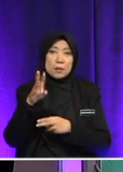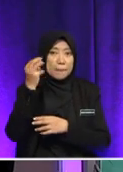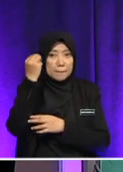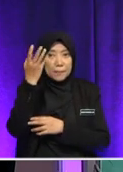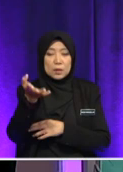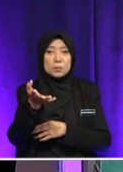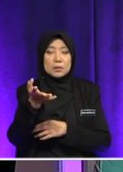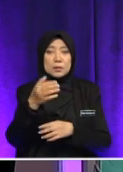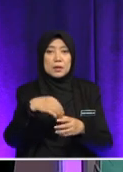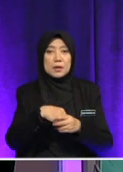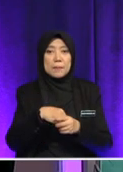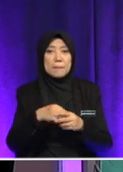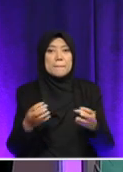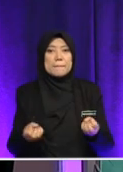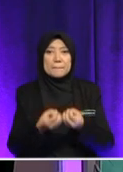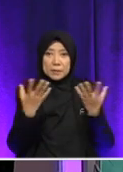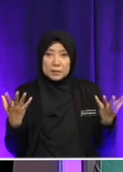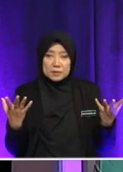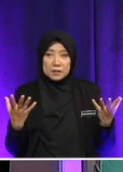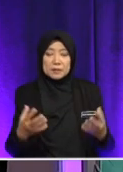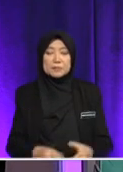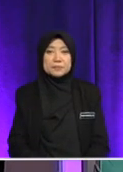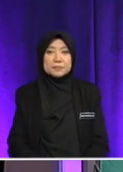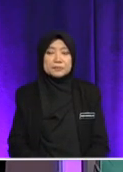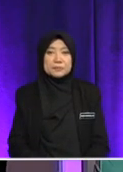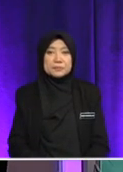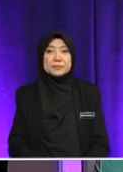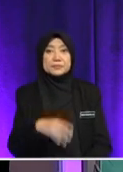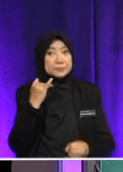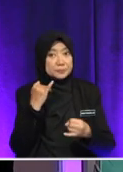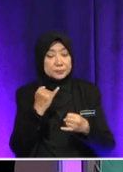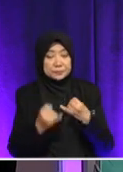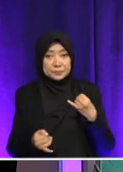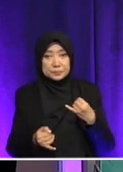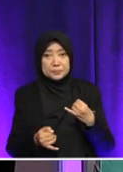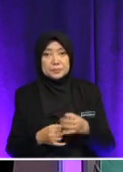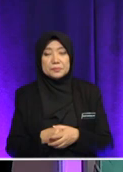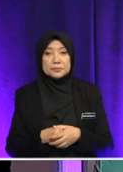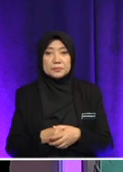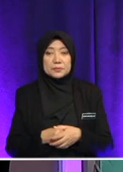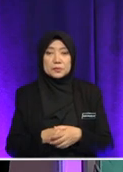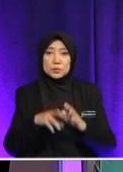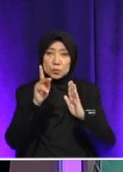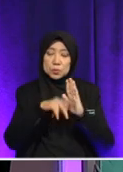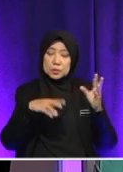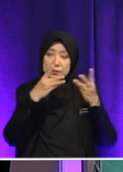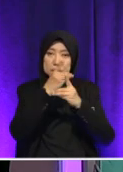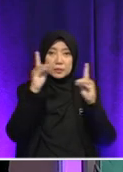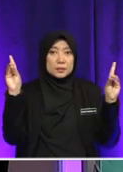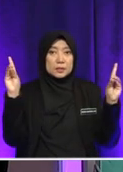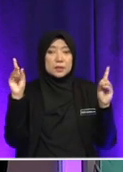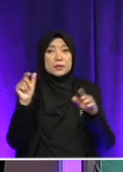maklum dalam bentuk yang banyak oke dan yang jelas sekali sifat bahan komposisi saya adalah kurang terdenda kepada